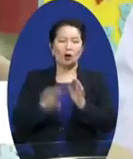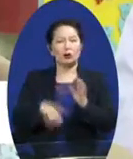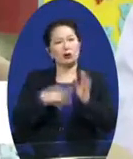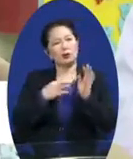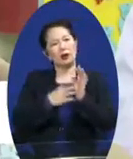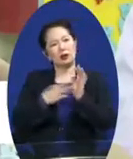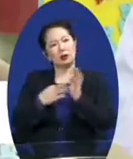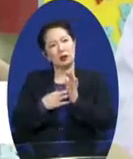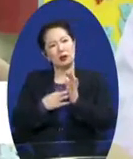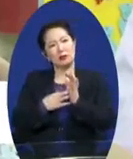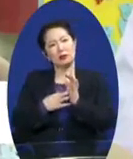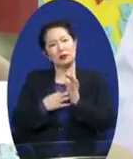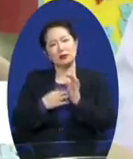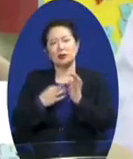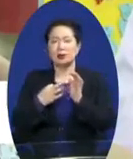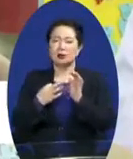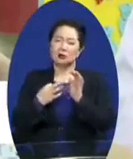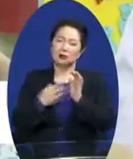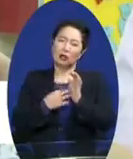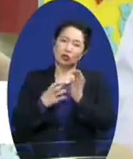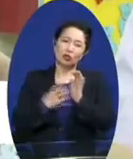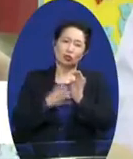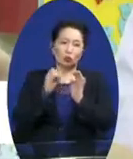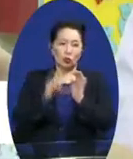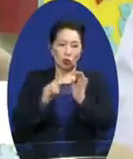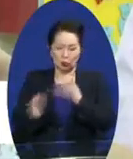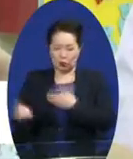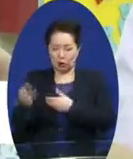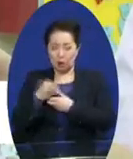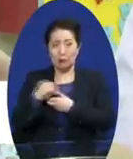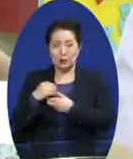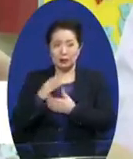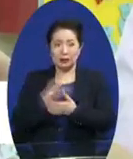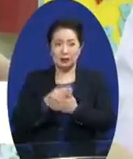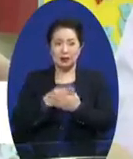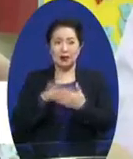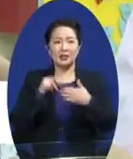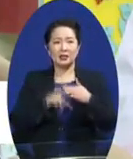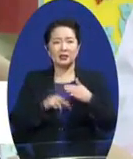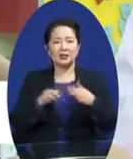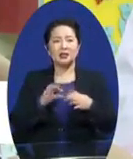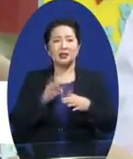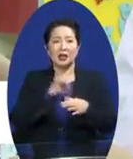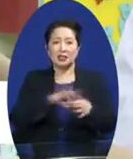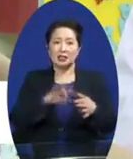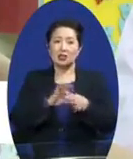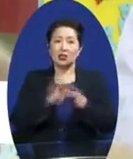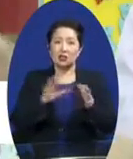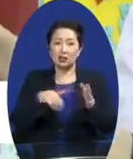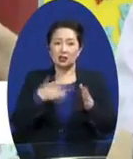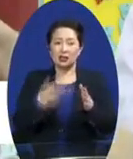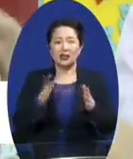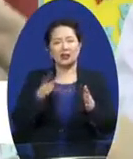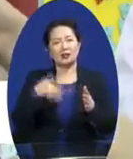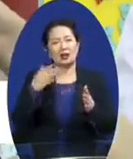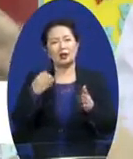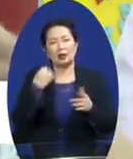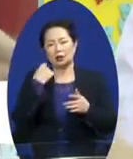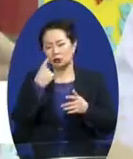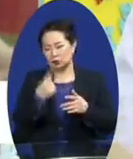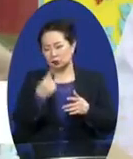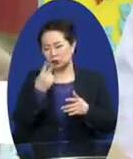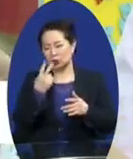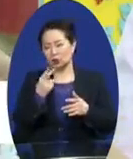88-аас 89% одоо хамрагдалтай байна. Энэ цэцэрлэг ашиглалтанд орсноор цаана нэг 123 хүүхэд үлдчихэж